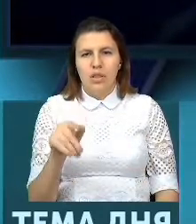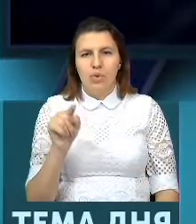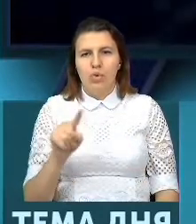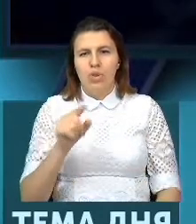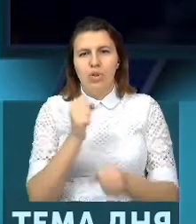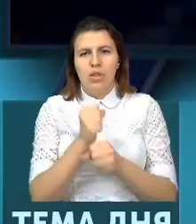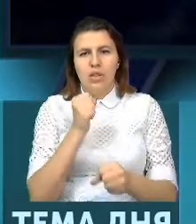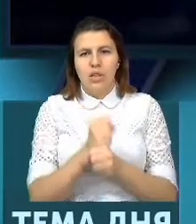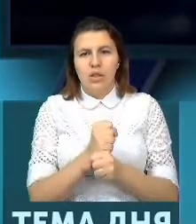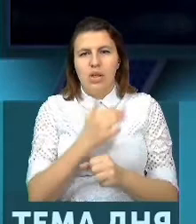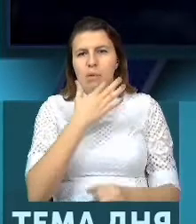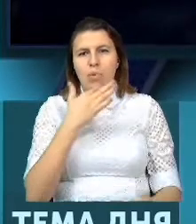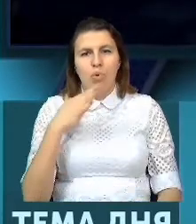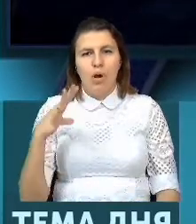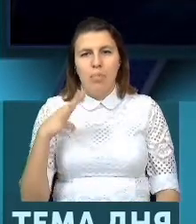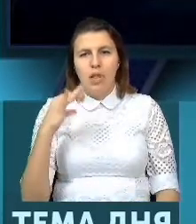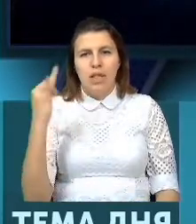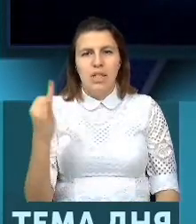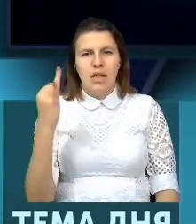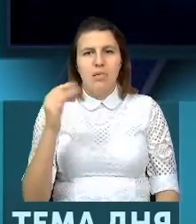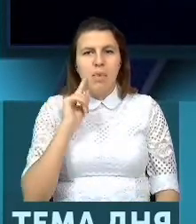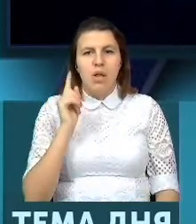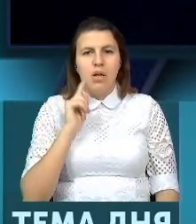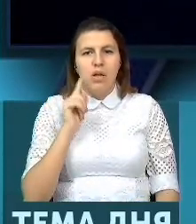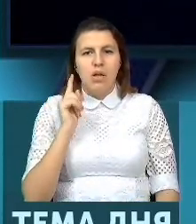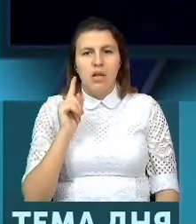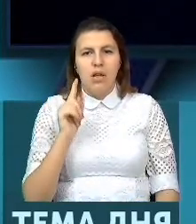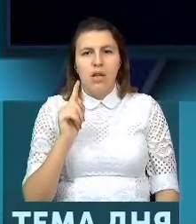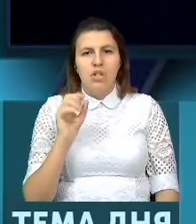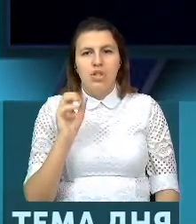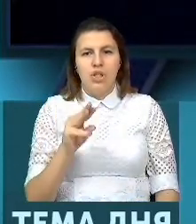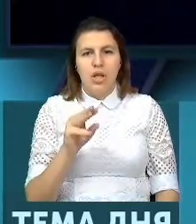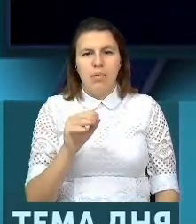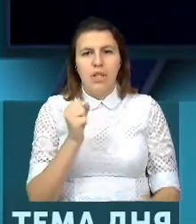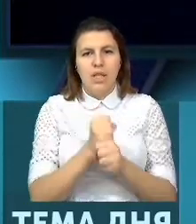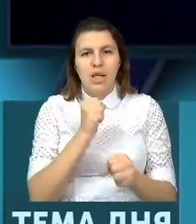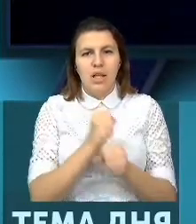вони намного були інтереснее молодежі, ніж те, що робить на горсовет за всі ці 90 тисяч. Ну,